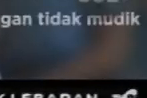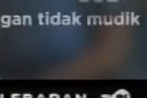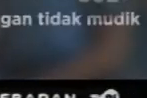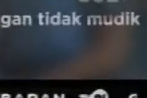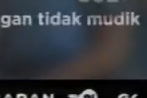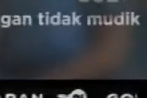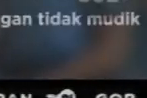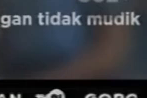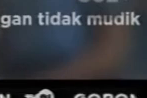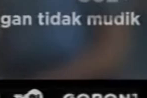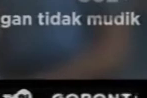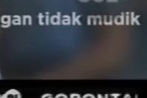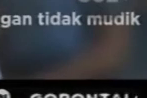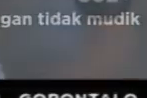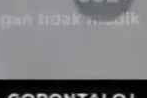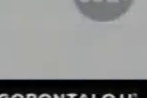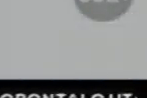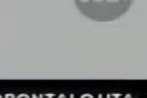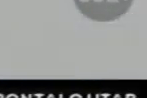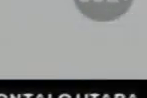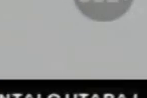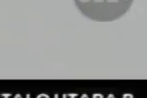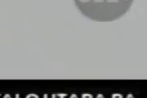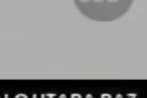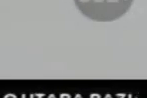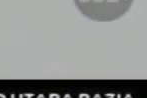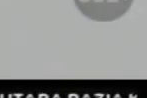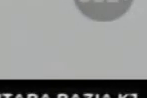berkorban untuk orang tua yang saya sayangi.